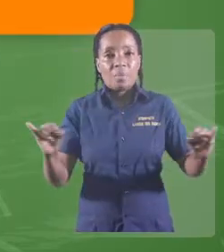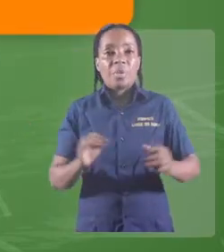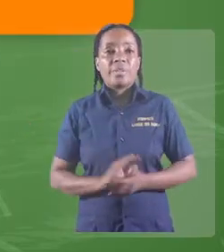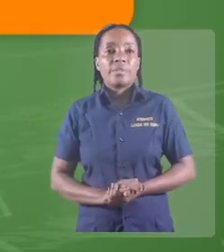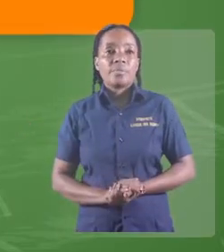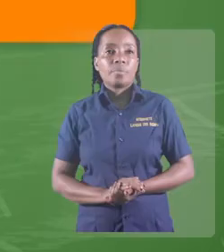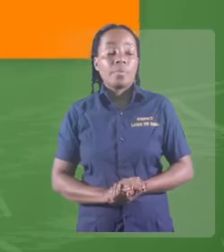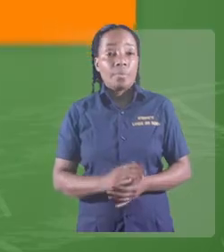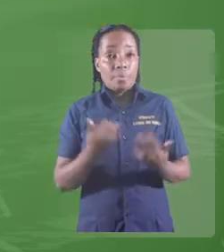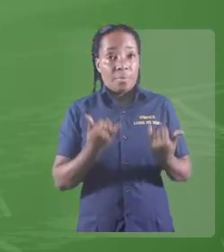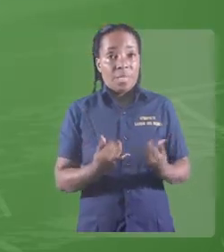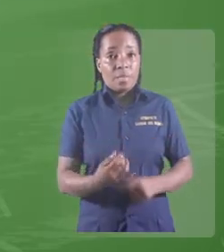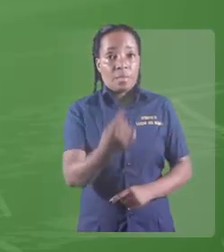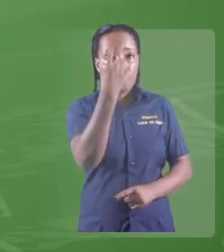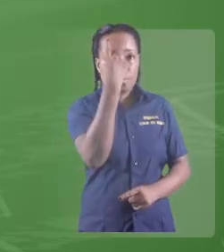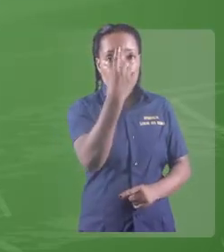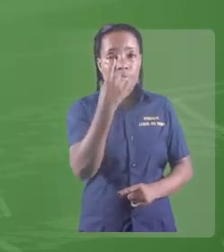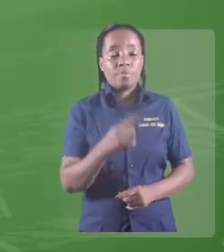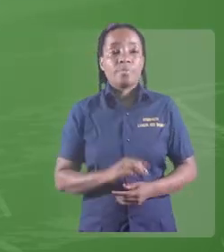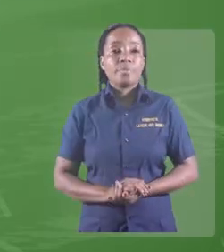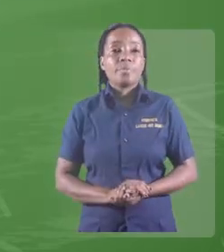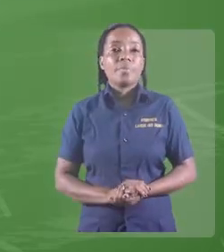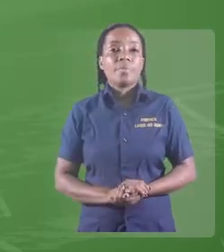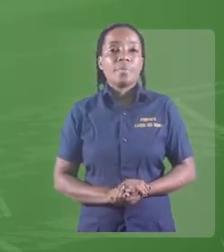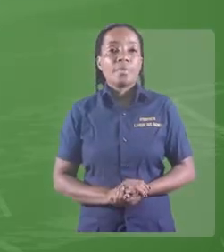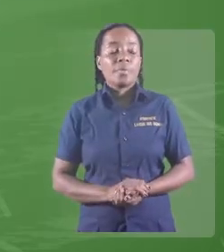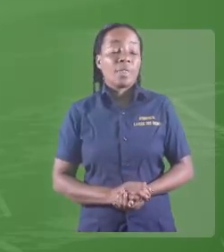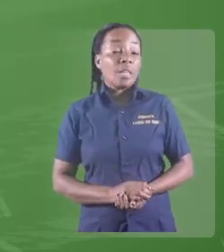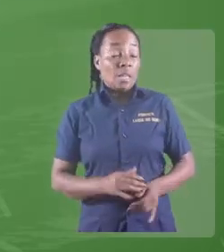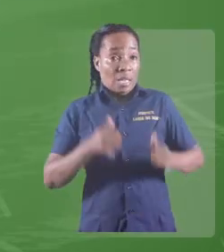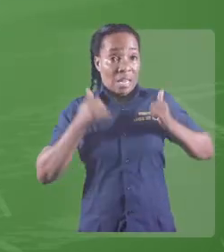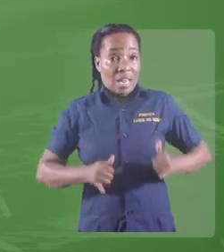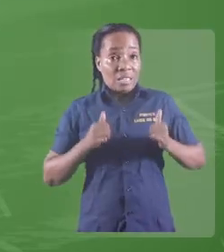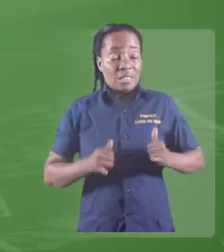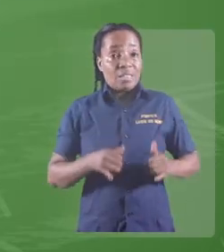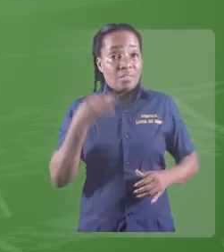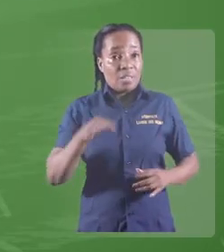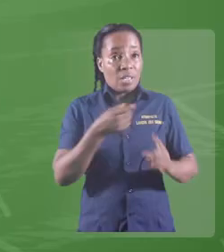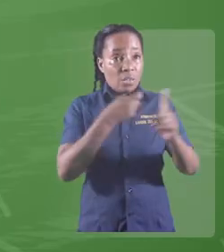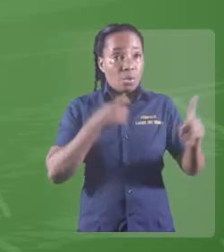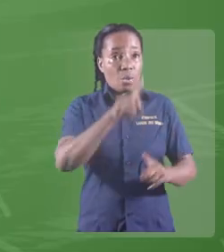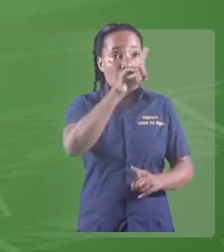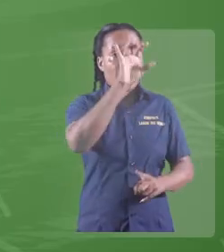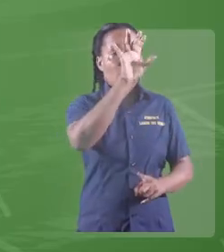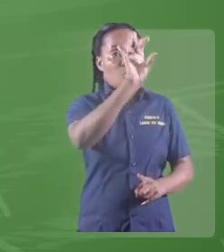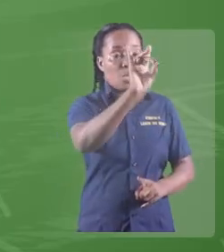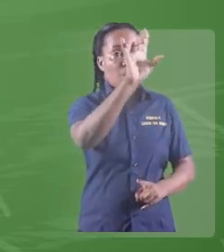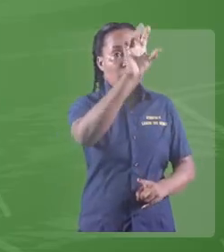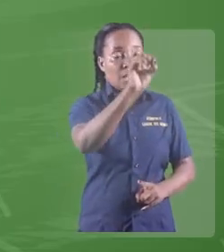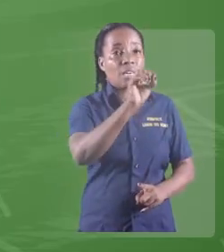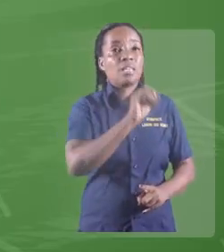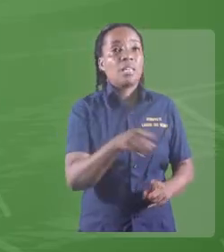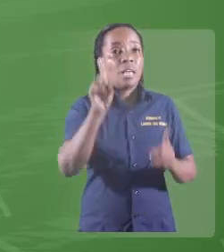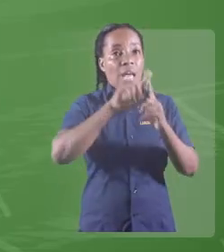l'indépendance. Donc notre première partie, l'Algérie française de 1830 à